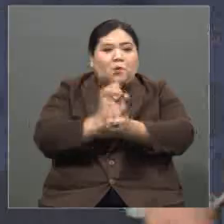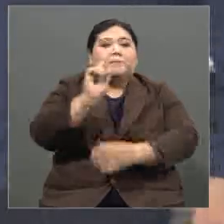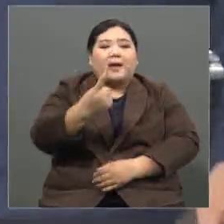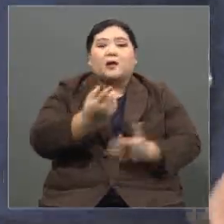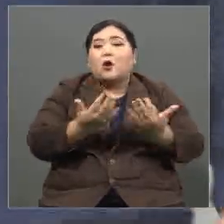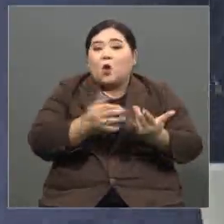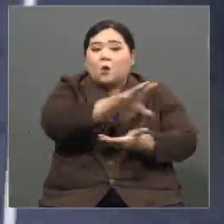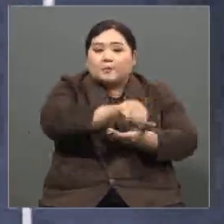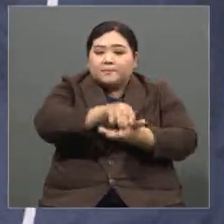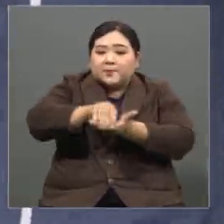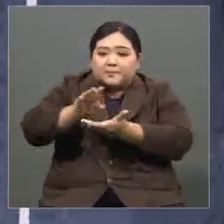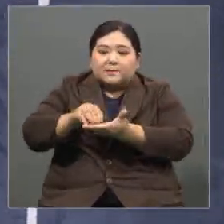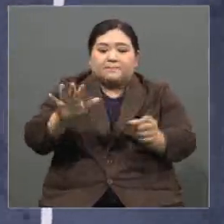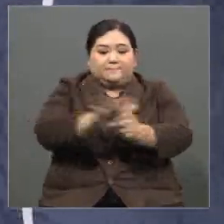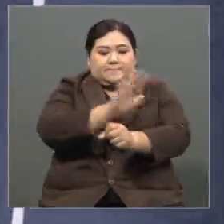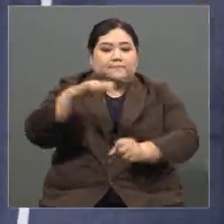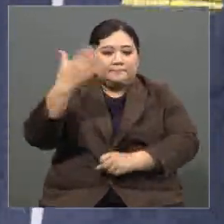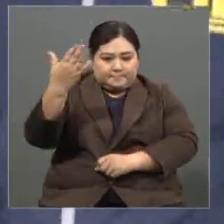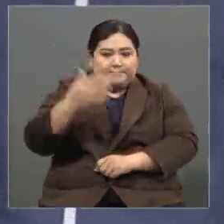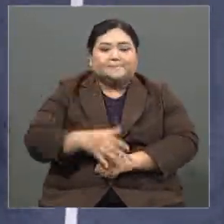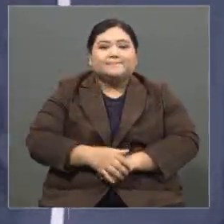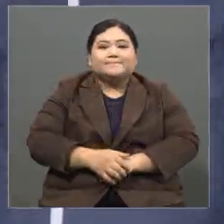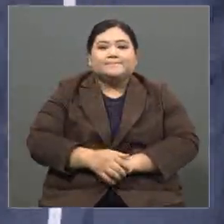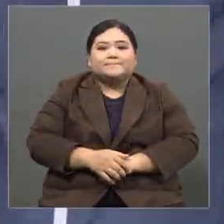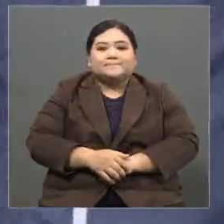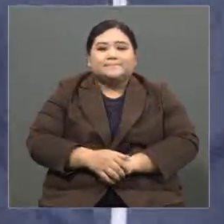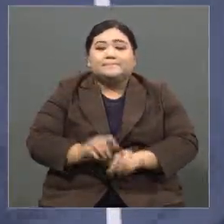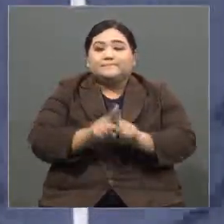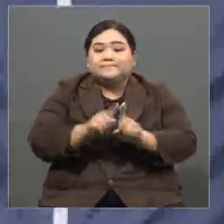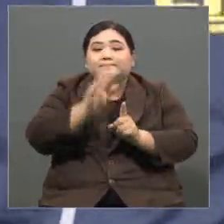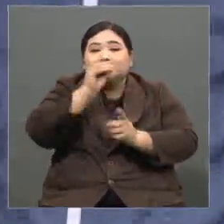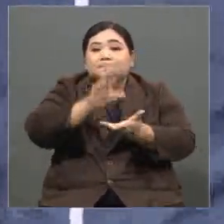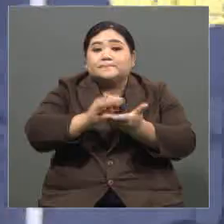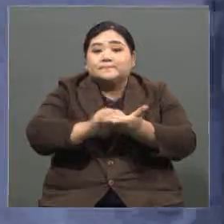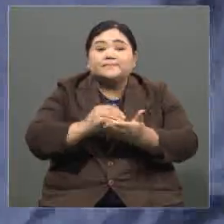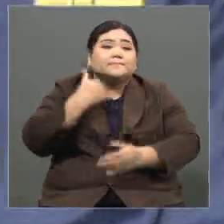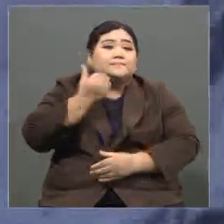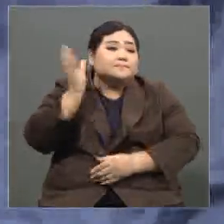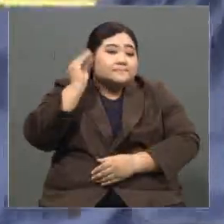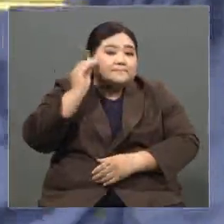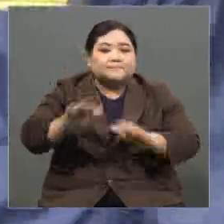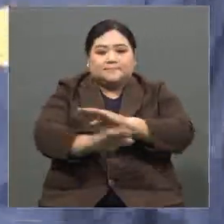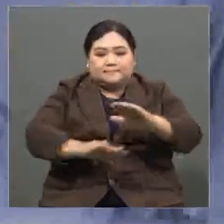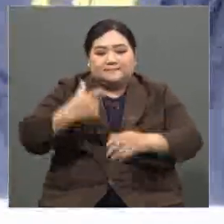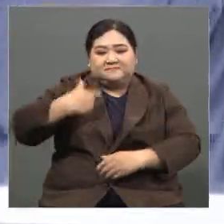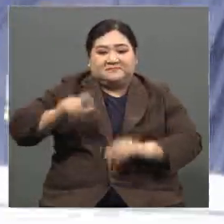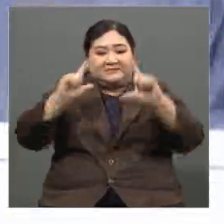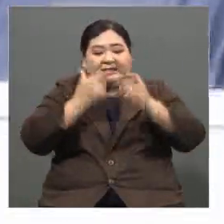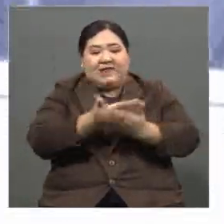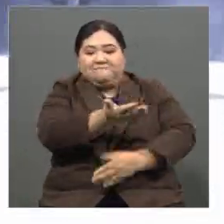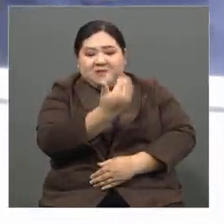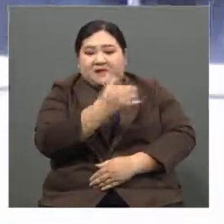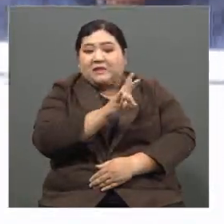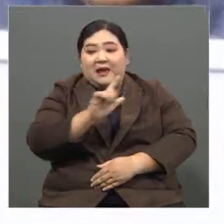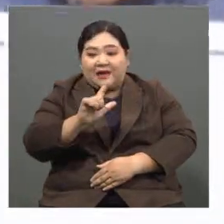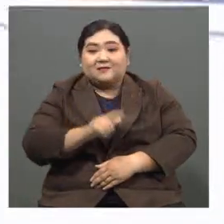รวบรวมเอกสารให้ครบก่อนนะคะเช่นเดียวกันกับเรื่องของคลิปเสียงนะคะเรื่องของทนายคนดังเรียกรับเงินค่ะคือถามว่าเจ้า